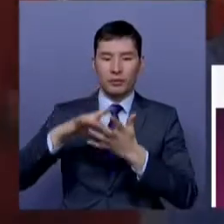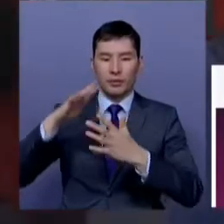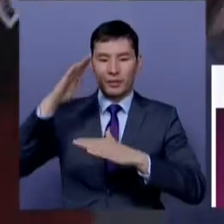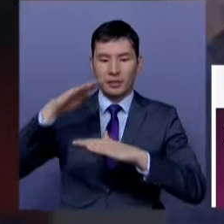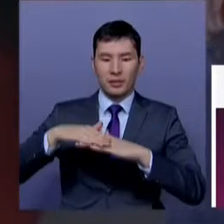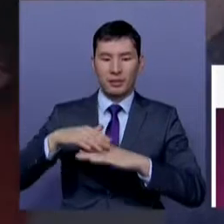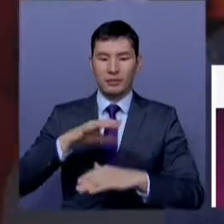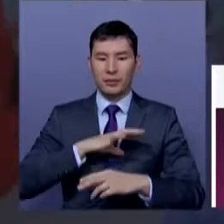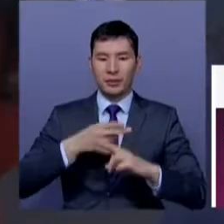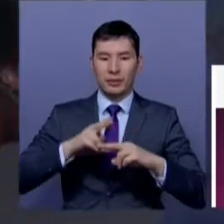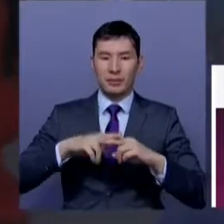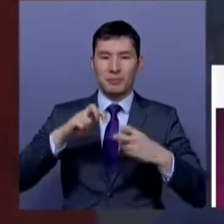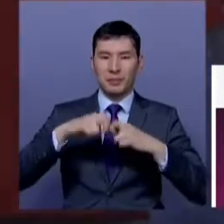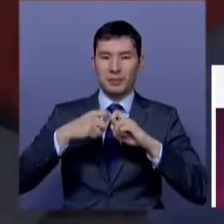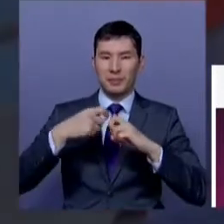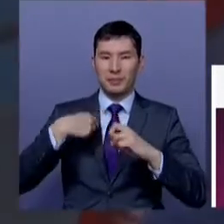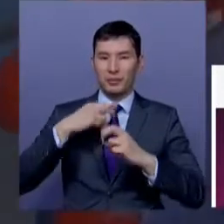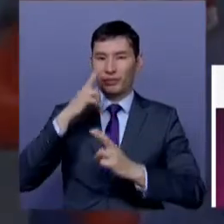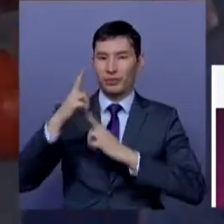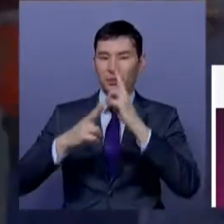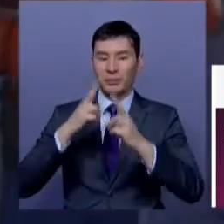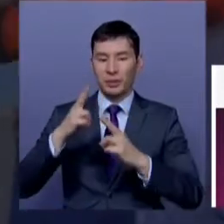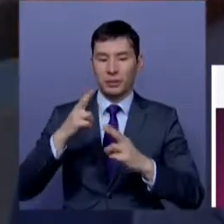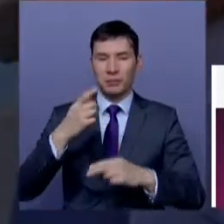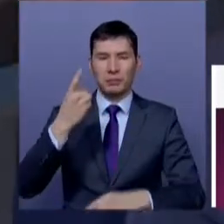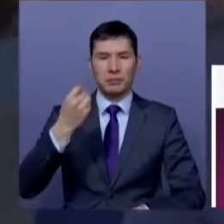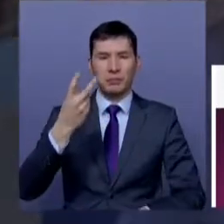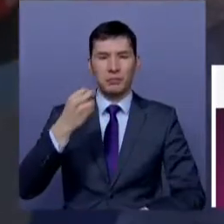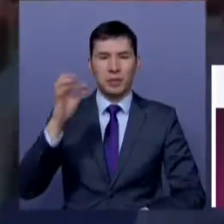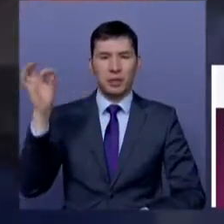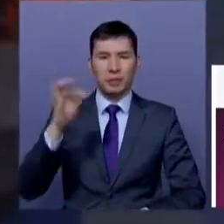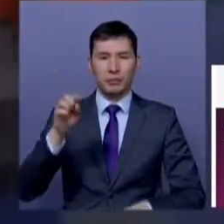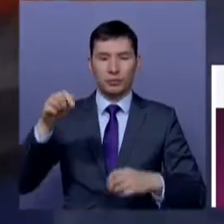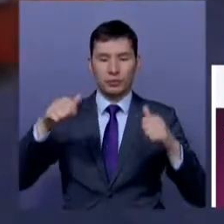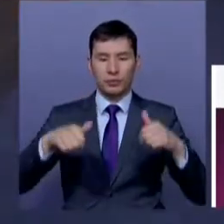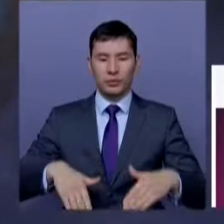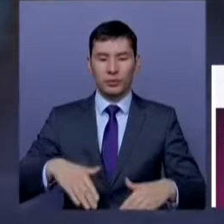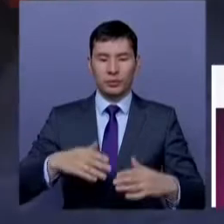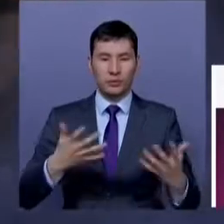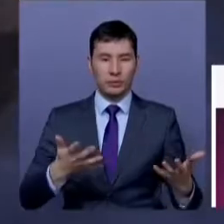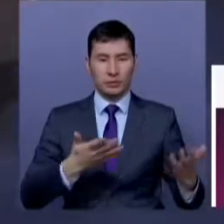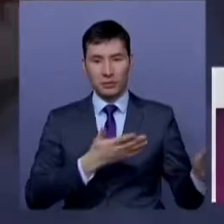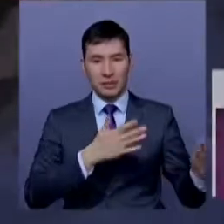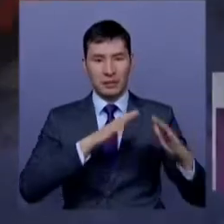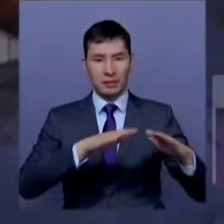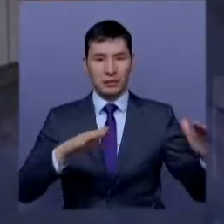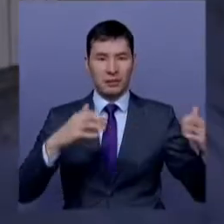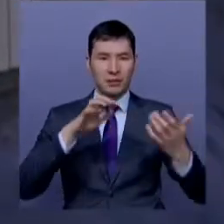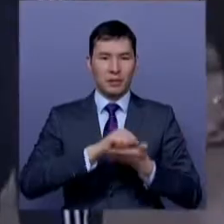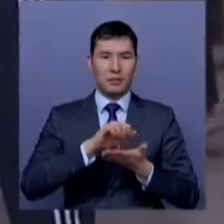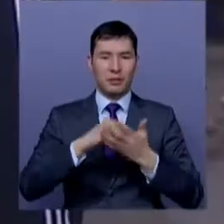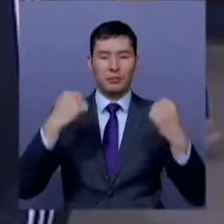әбдірісұлына осы мәселені көтеріп едік. Арасында бір күн салмай шешімін тауып, мінекей балаларымыз спортпен айланысып